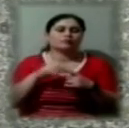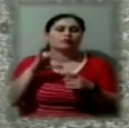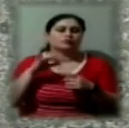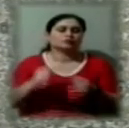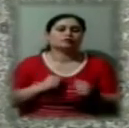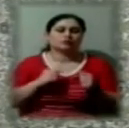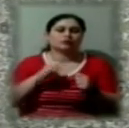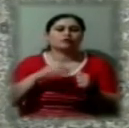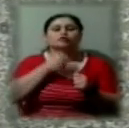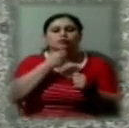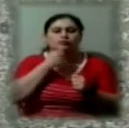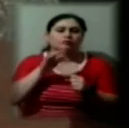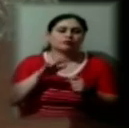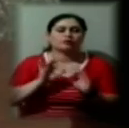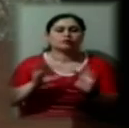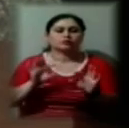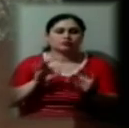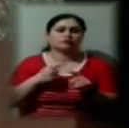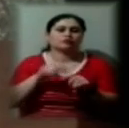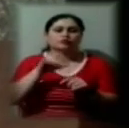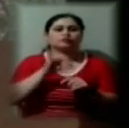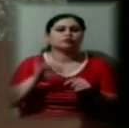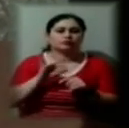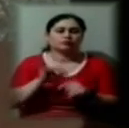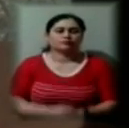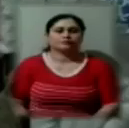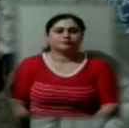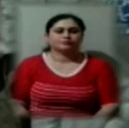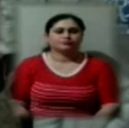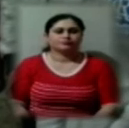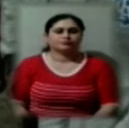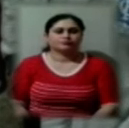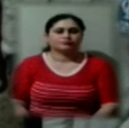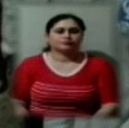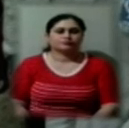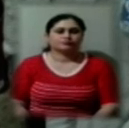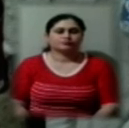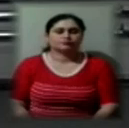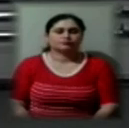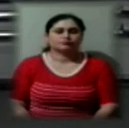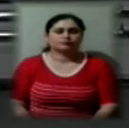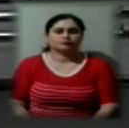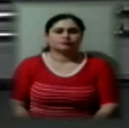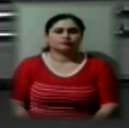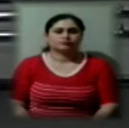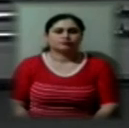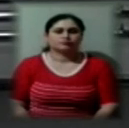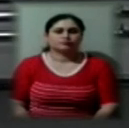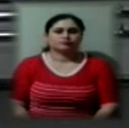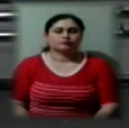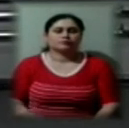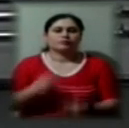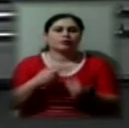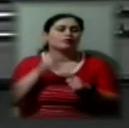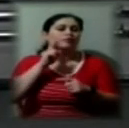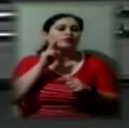от розповісти про цю історію. Оксана Страмнова, Ігор Пиченко. Новини на Суспільному. Херсон. На цю годину у мене все.